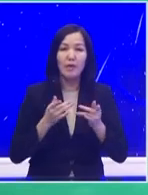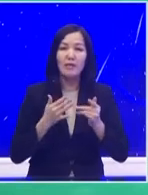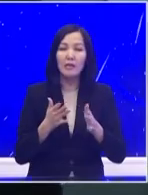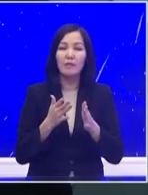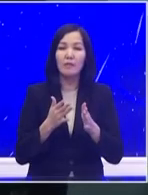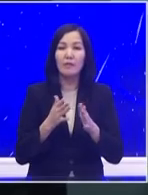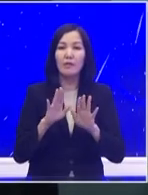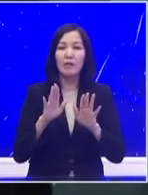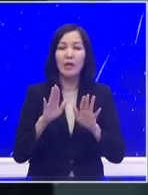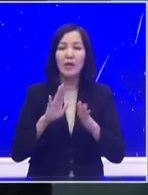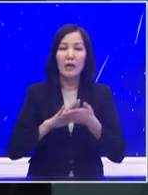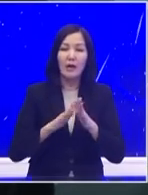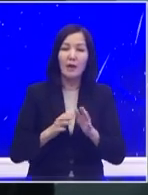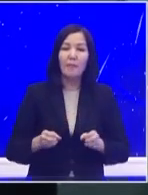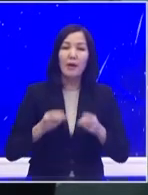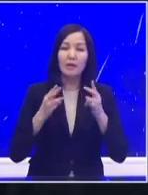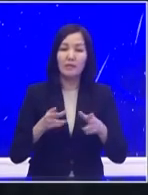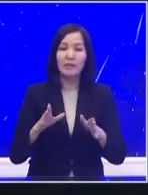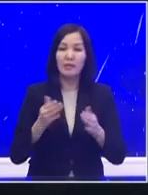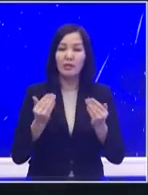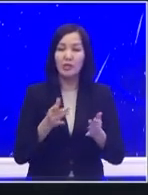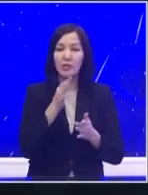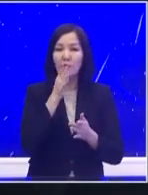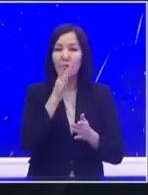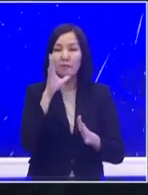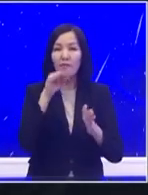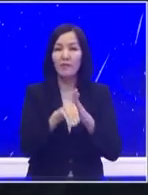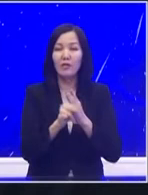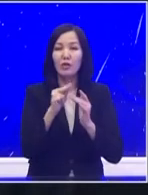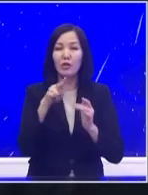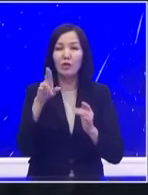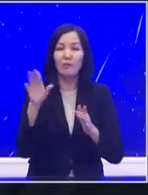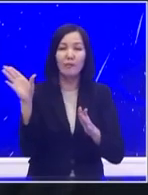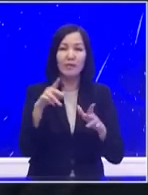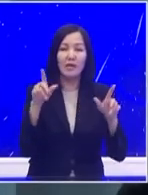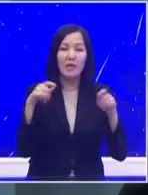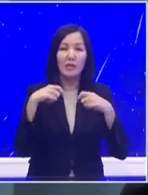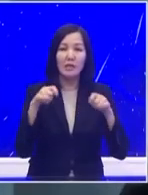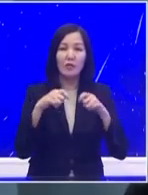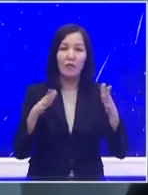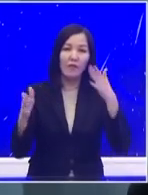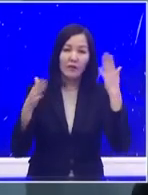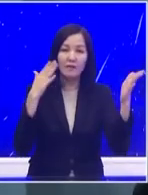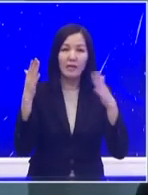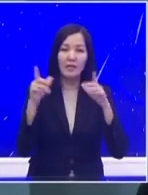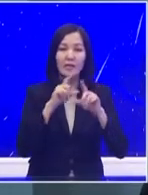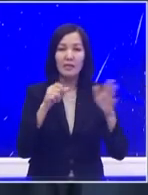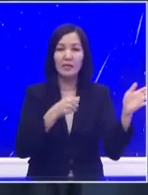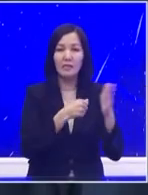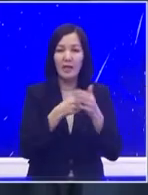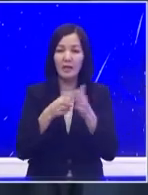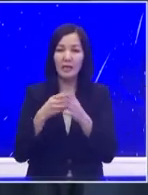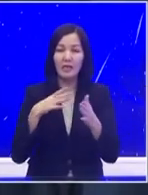режиме чрезвычайного положения. Согласно правилам, во время введения ЧП все торгово-развлекательные объекты должны быть закрыты, за